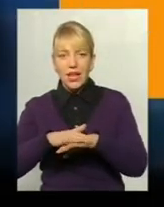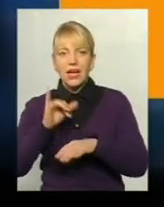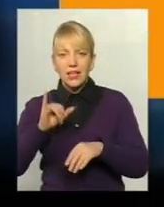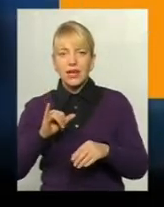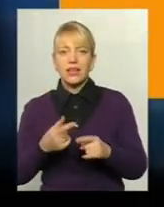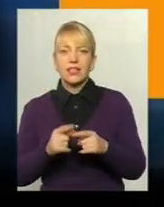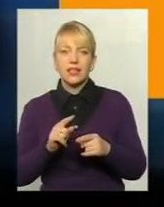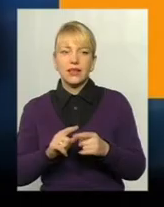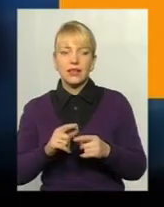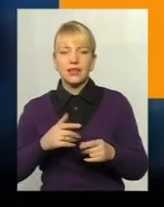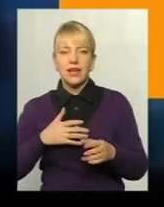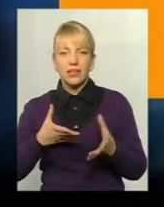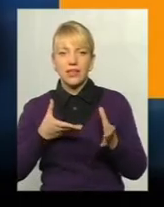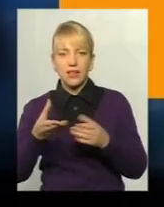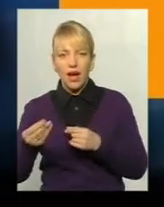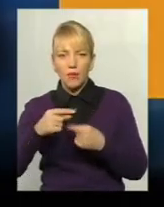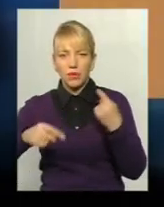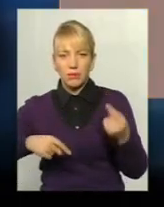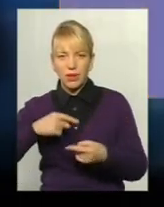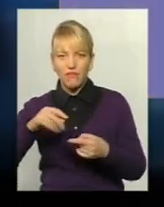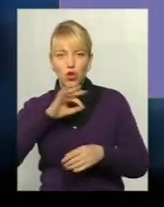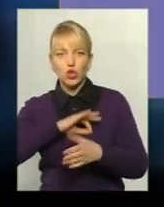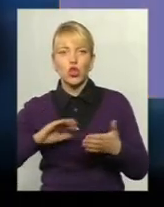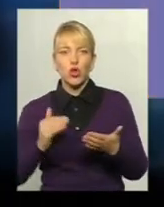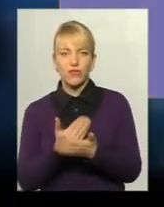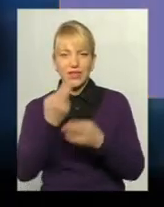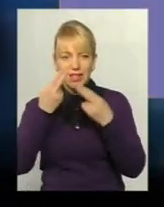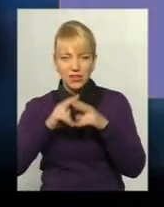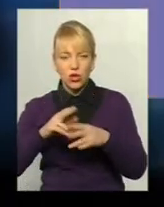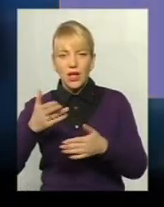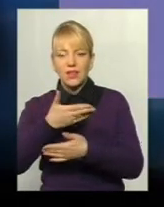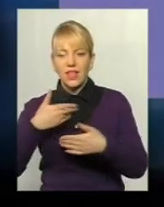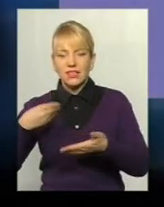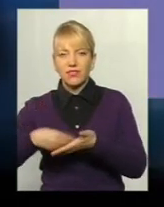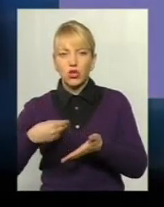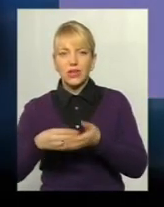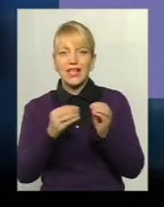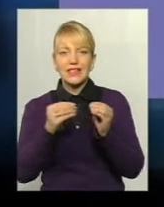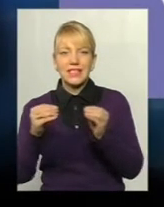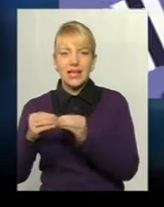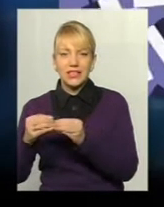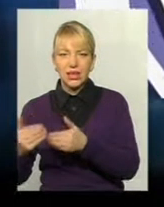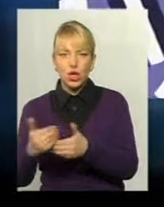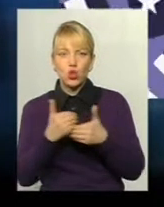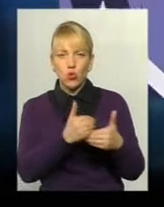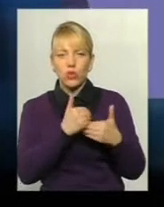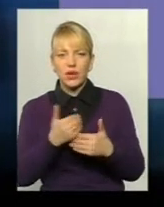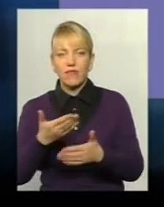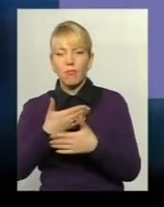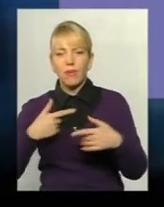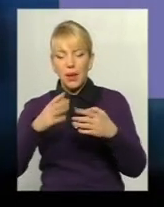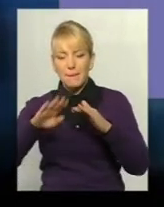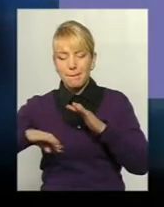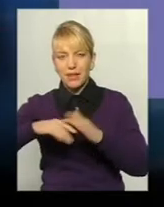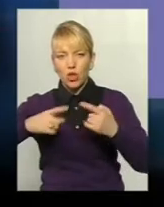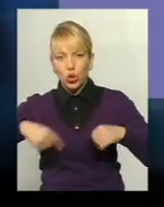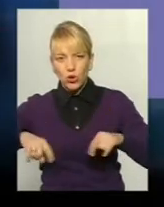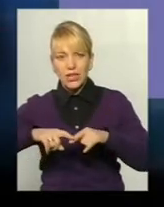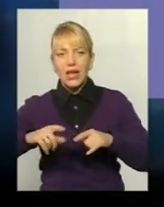підприємців використовувати нові технології. Нас фінансують десятки донорів. Ми – підрозділ Європейського